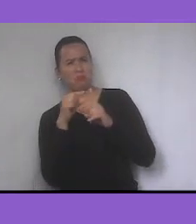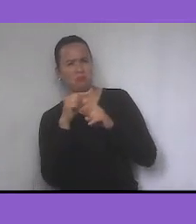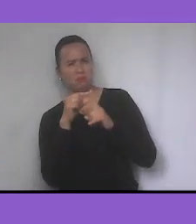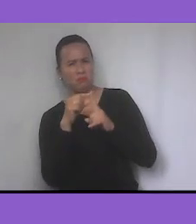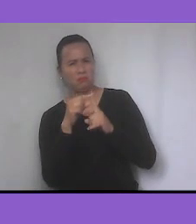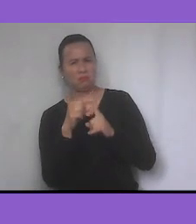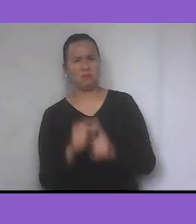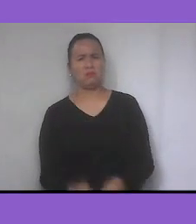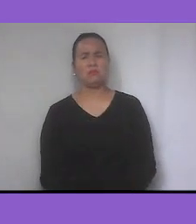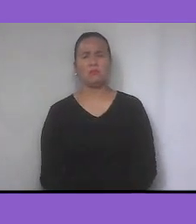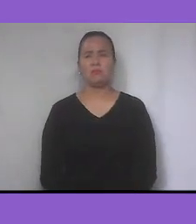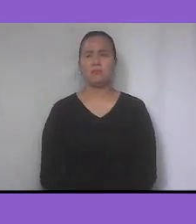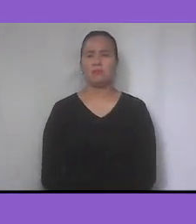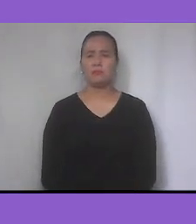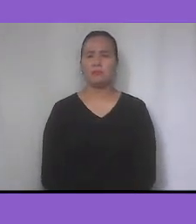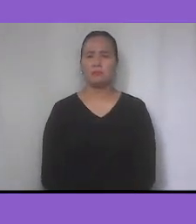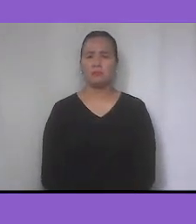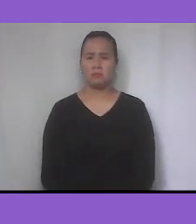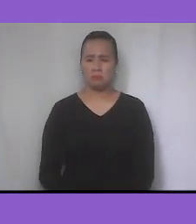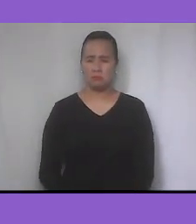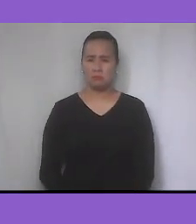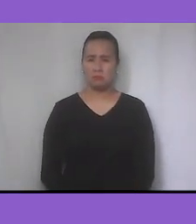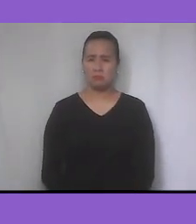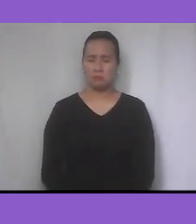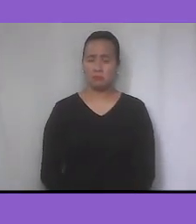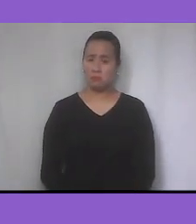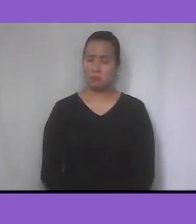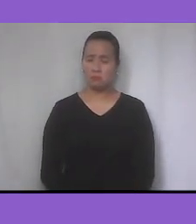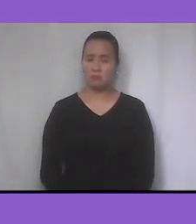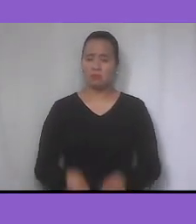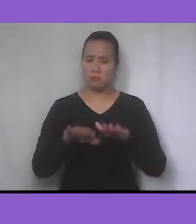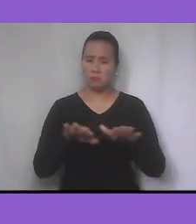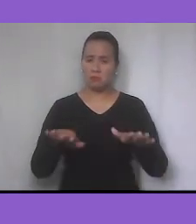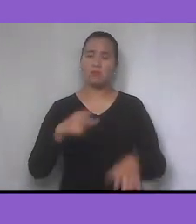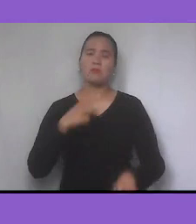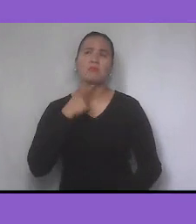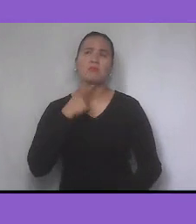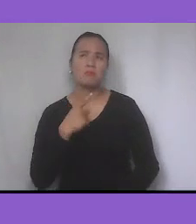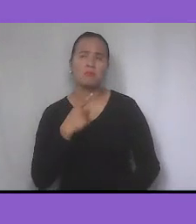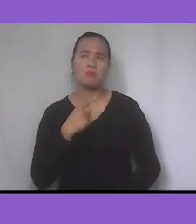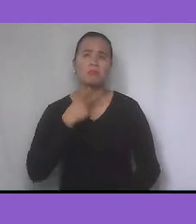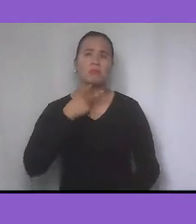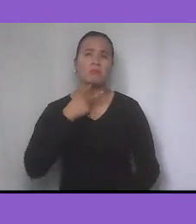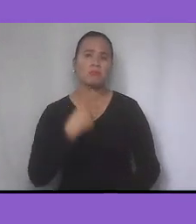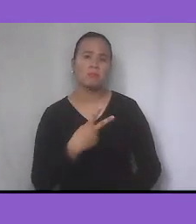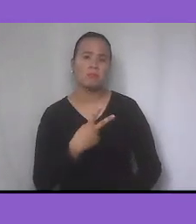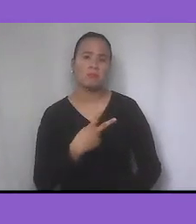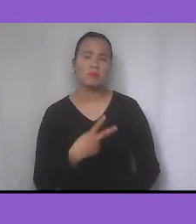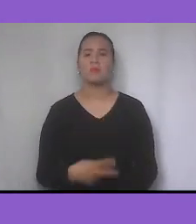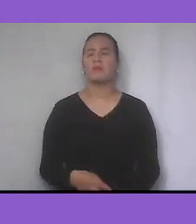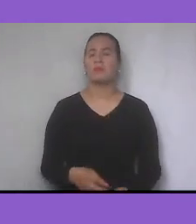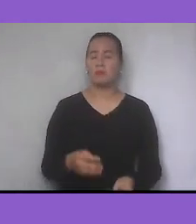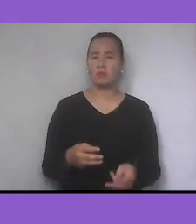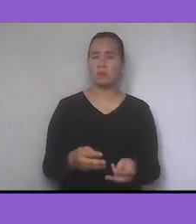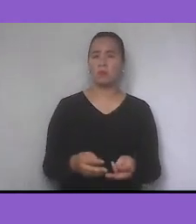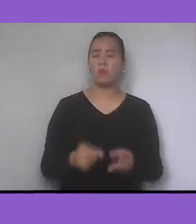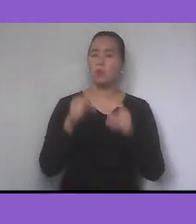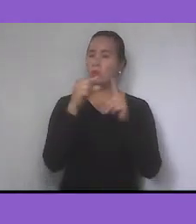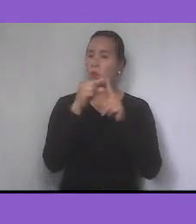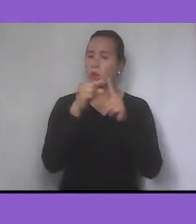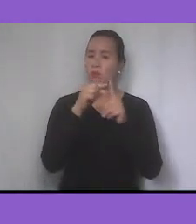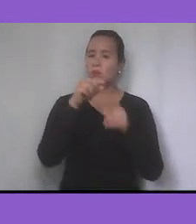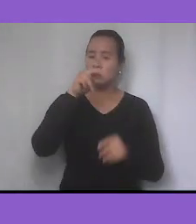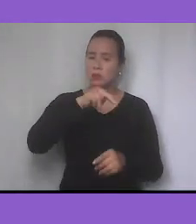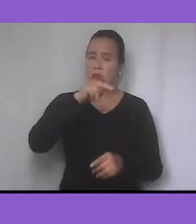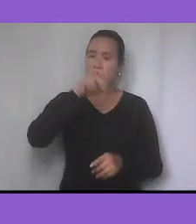batang nasa siguro ikalawa, ikatlong baitang. Dapat may slash ang mga words and phrases para hindi